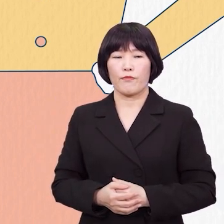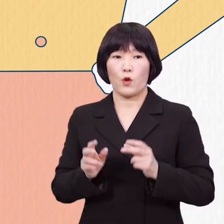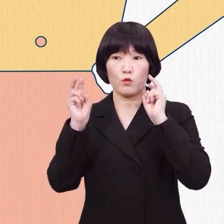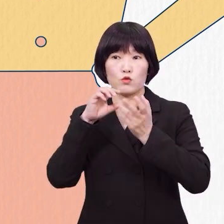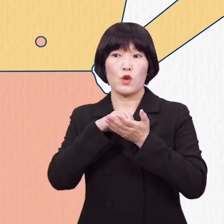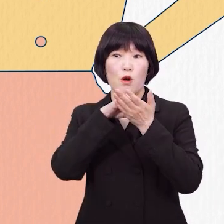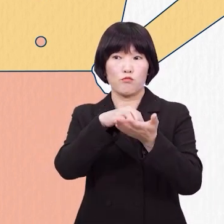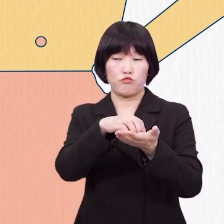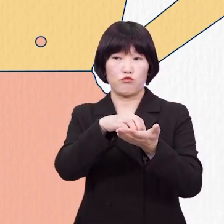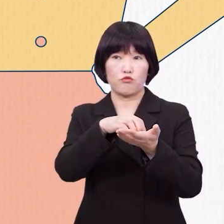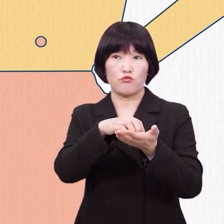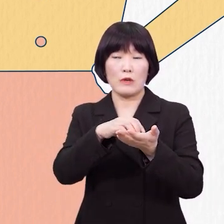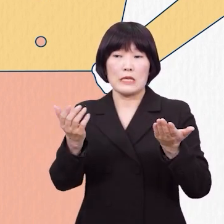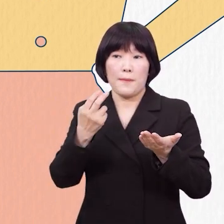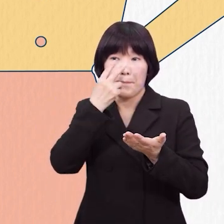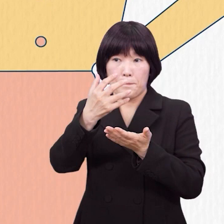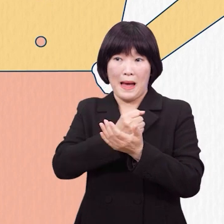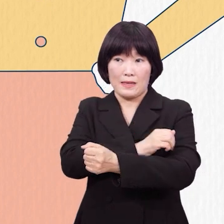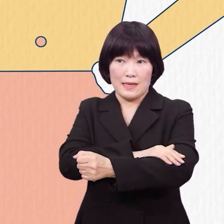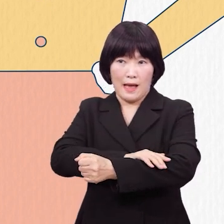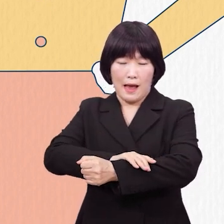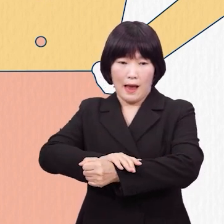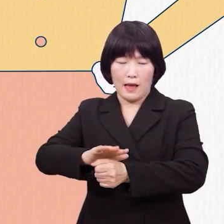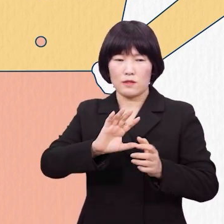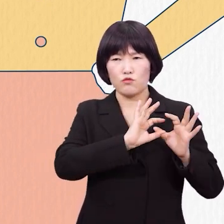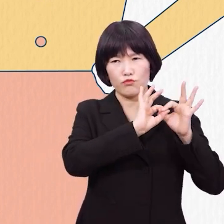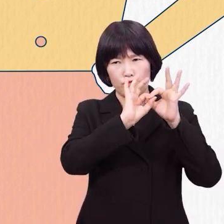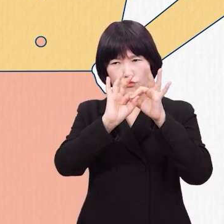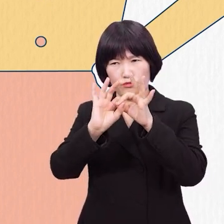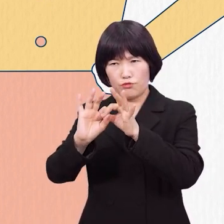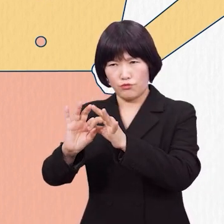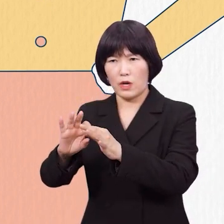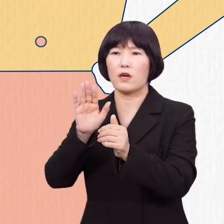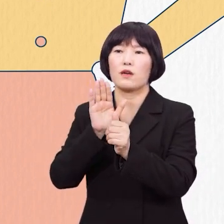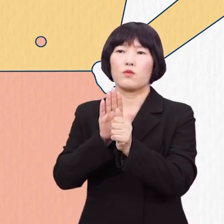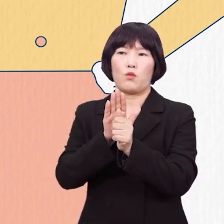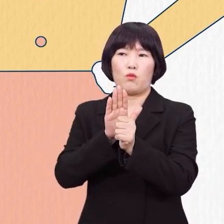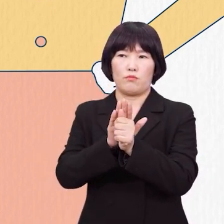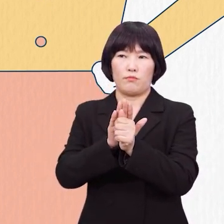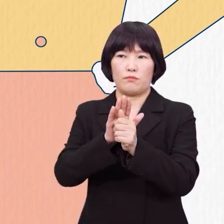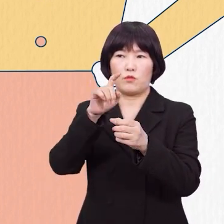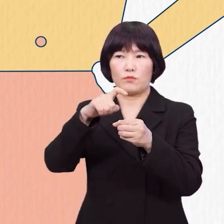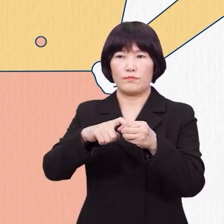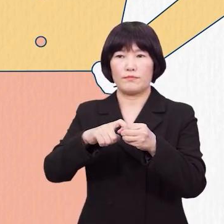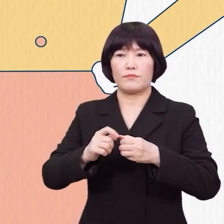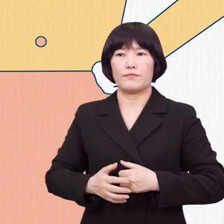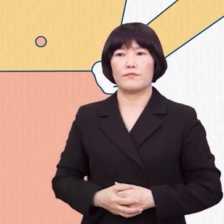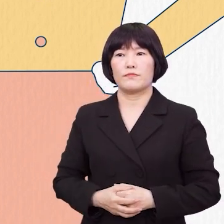취업 후 적응 지원을 통해 지속적으로 취업을 유지할 수 있게 도움을 주고 있습니다.